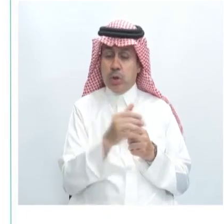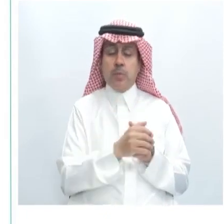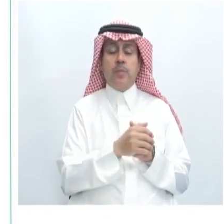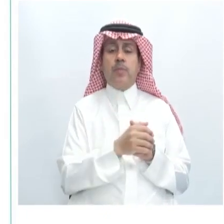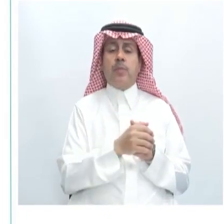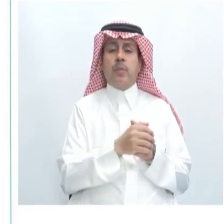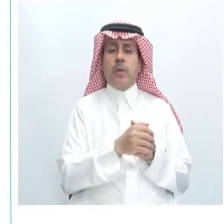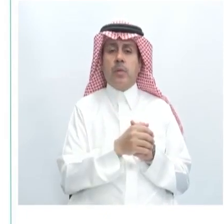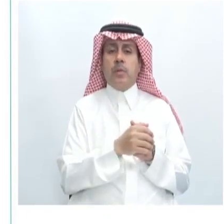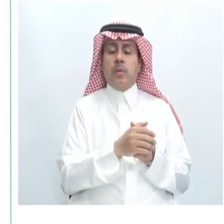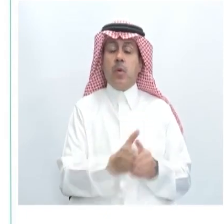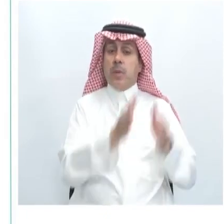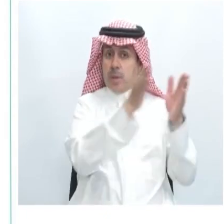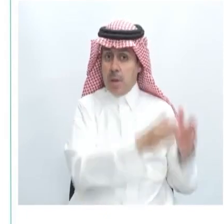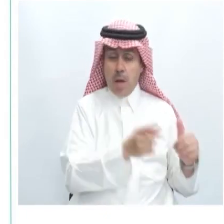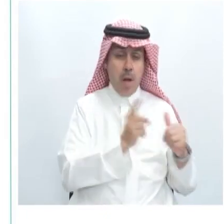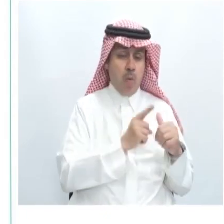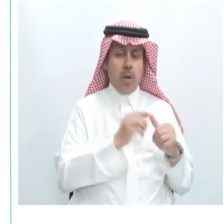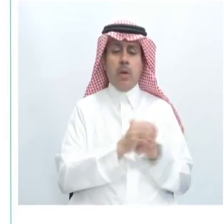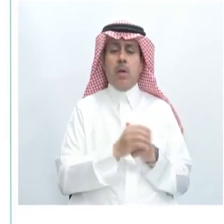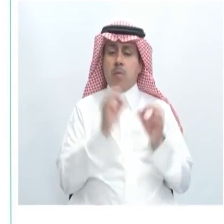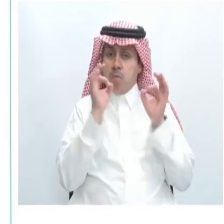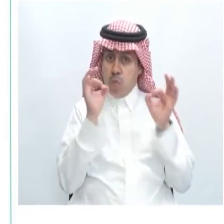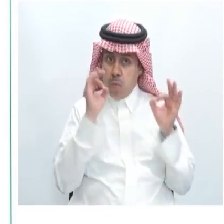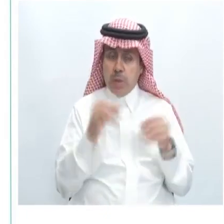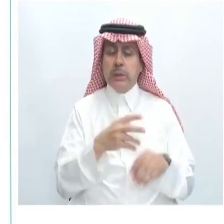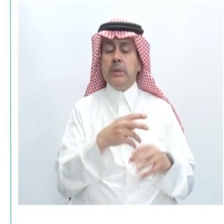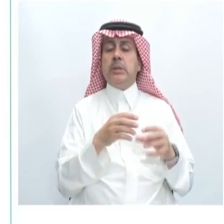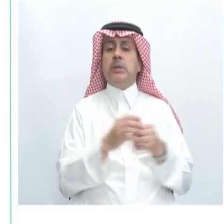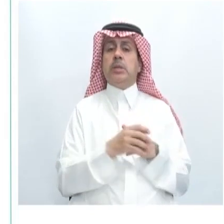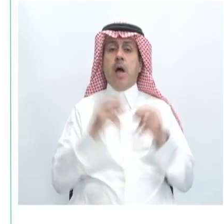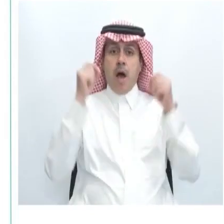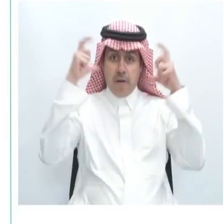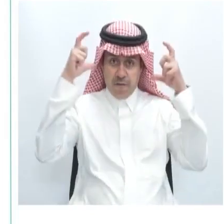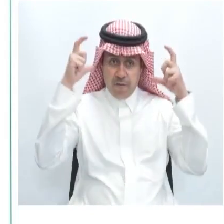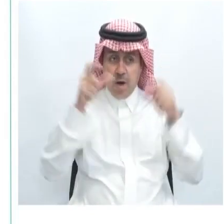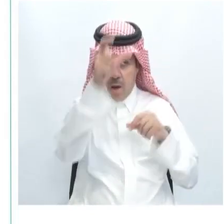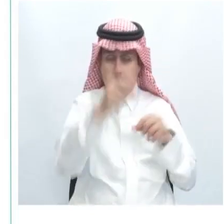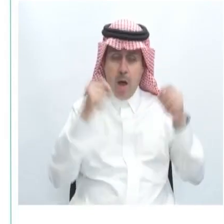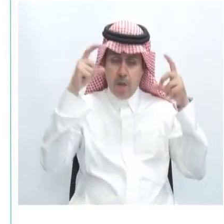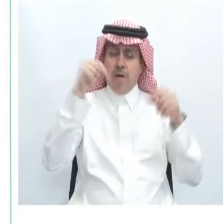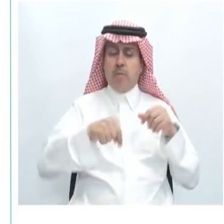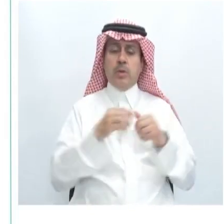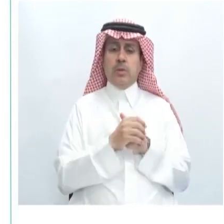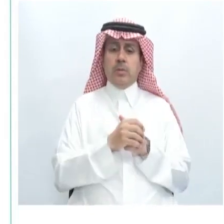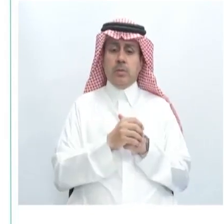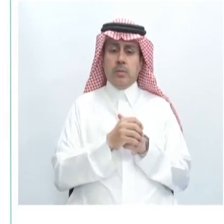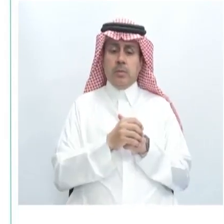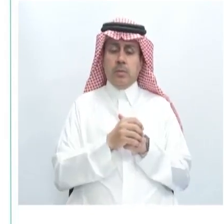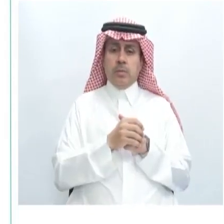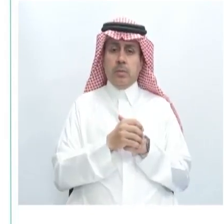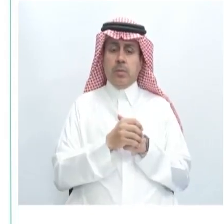بمزاياه وبالتالي اولا لابد ان يتم تعريف العميل بهذا المنتج او بوجوده وايضا